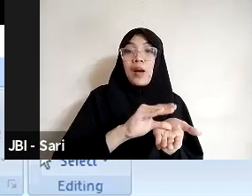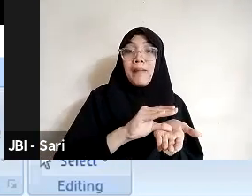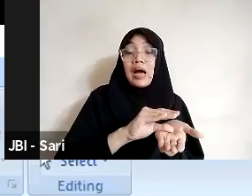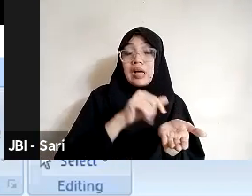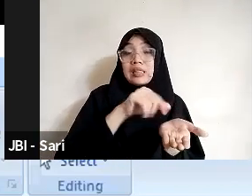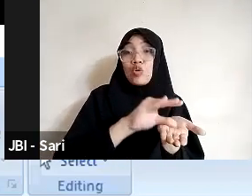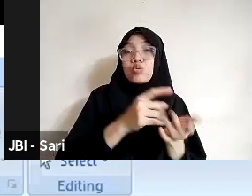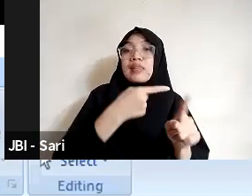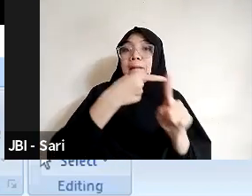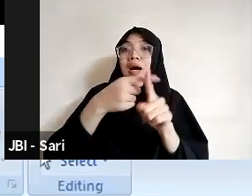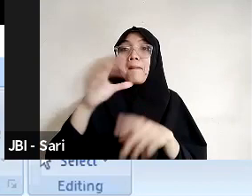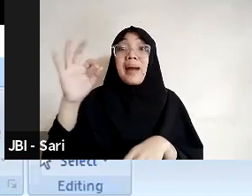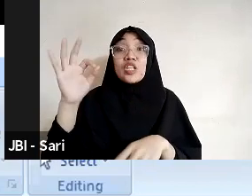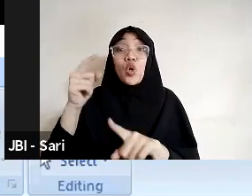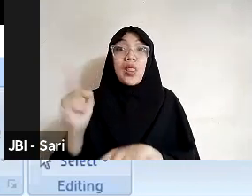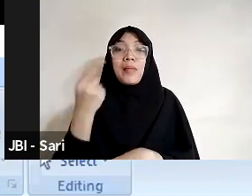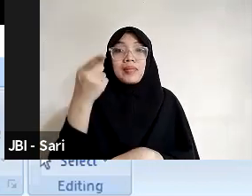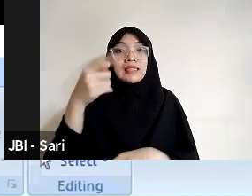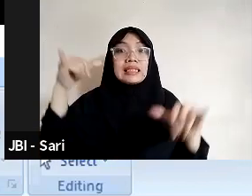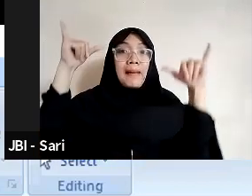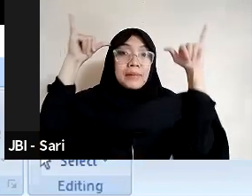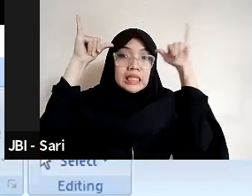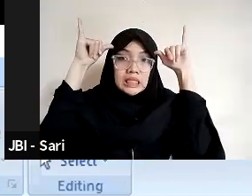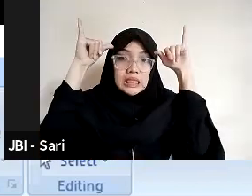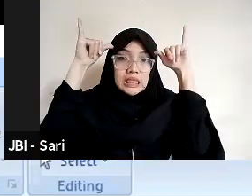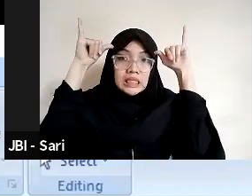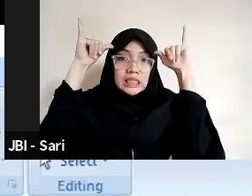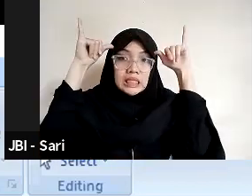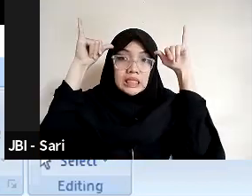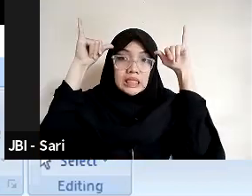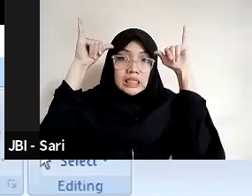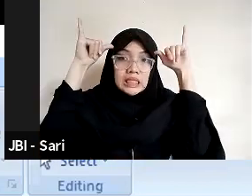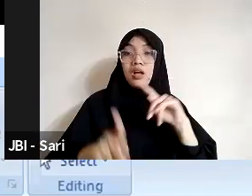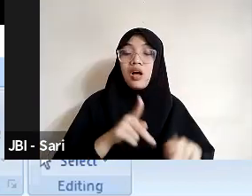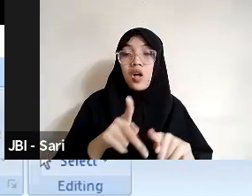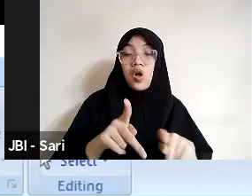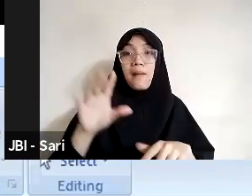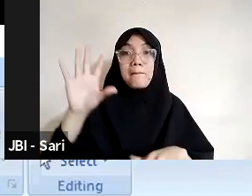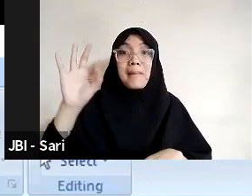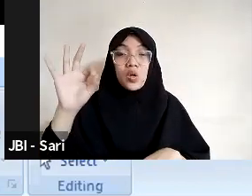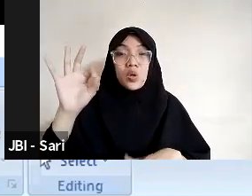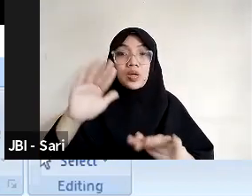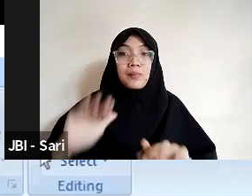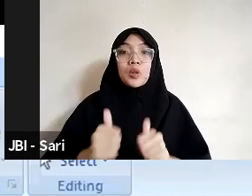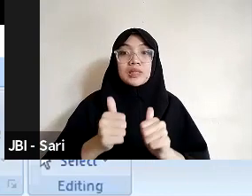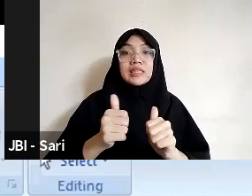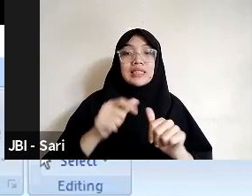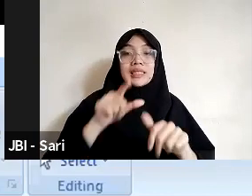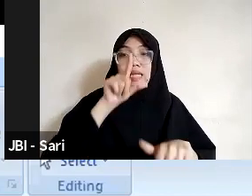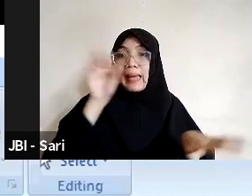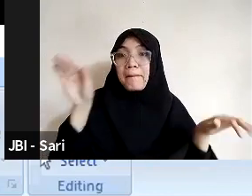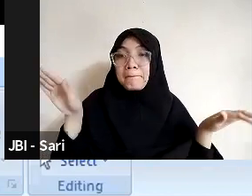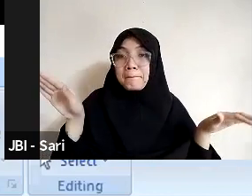yang utama itu ada di sini, ada di sapinya. Nah, kalau bakso sapi ya, kalau bakso ayam memang produksi ayam dalam negeri